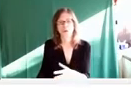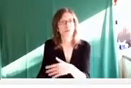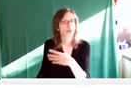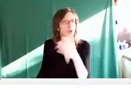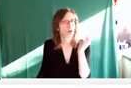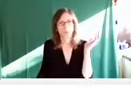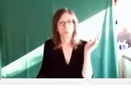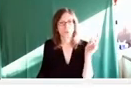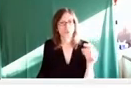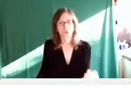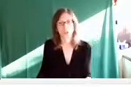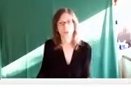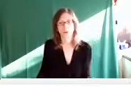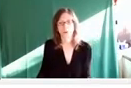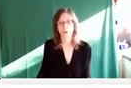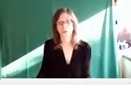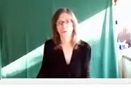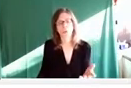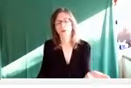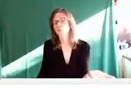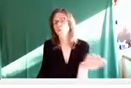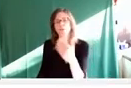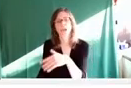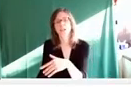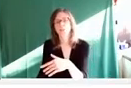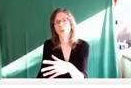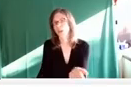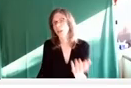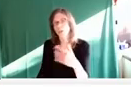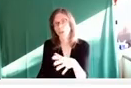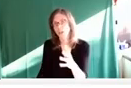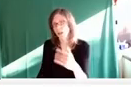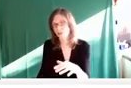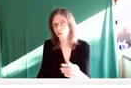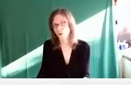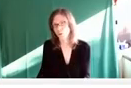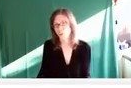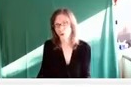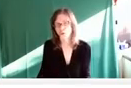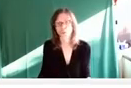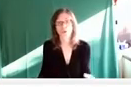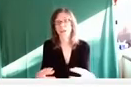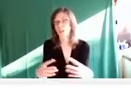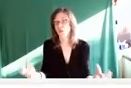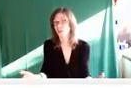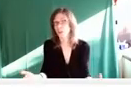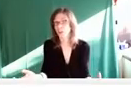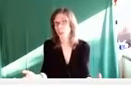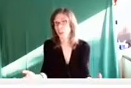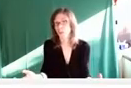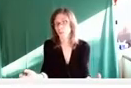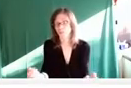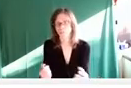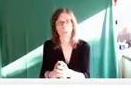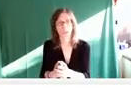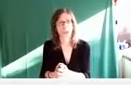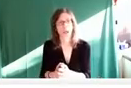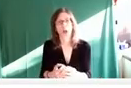un compte et puis vous pouvez, après, vous pouvez exporter en PDF, en document Word. Vous pouvez le partager avec des collègues